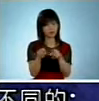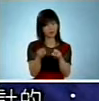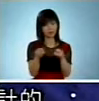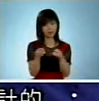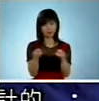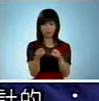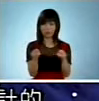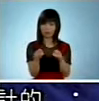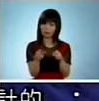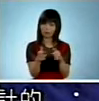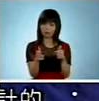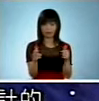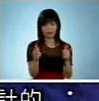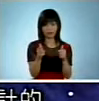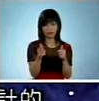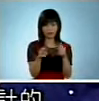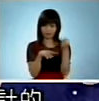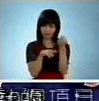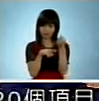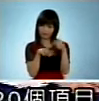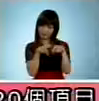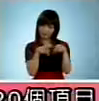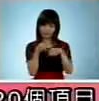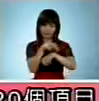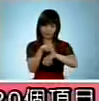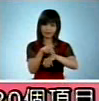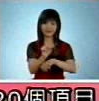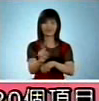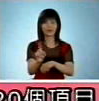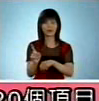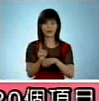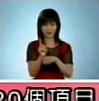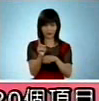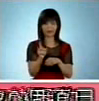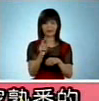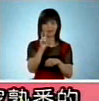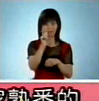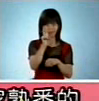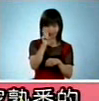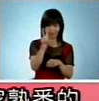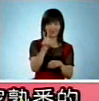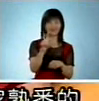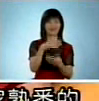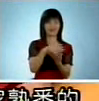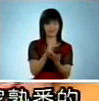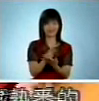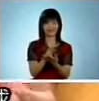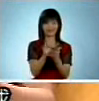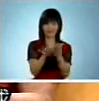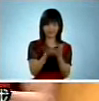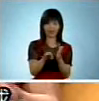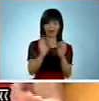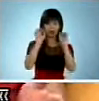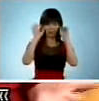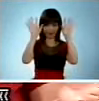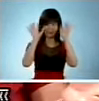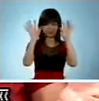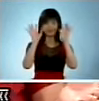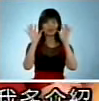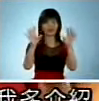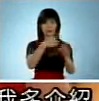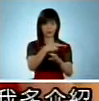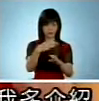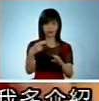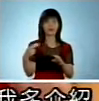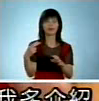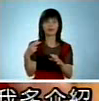同的， 对， 设为他们所设计的、 我们这个比赛有20个项目啊，大多数都是大家熟悉的篮球、排球、游泳、田径